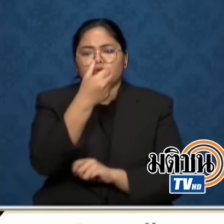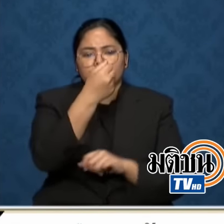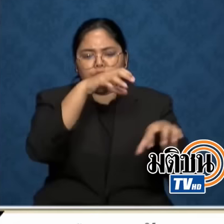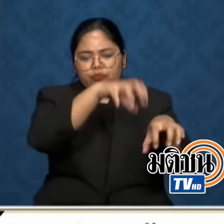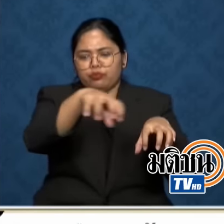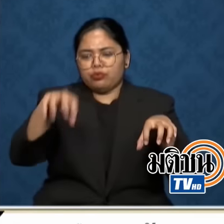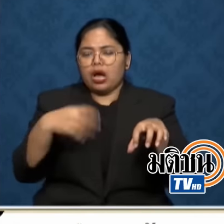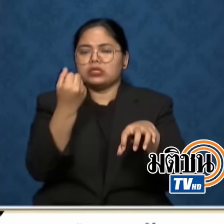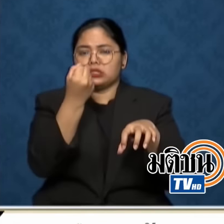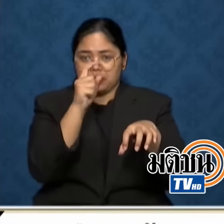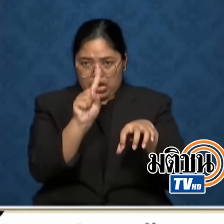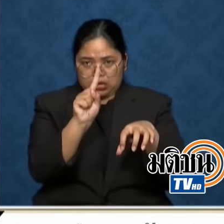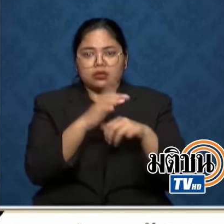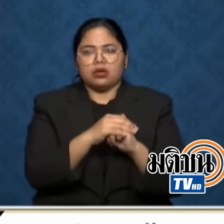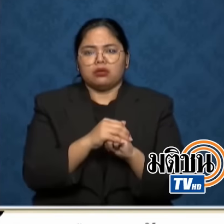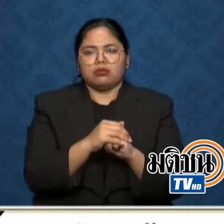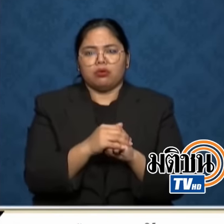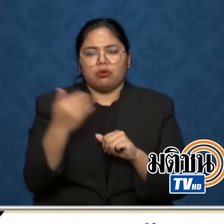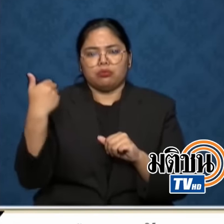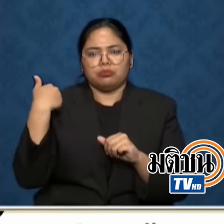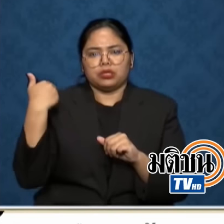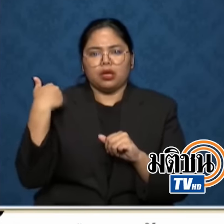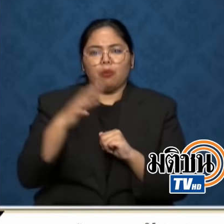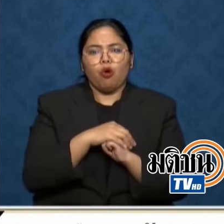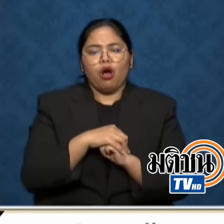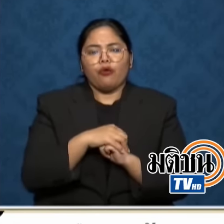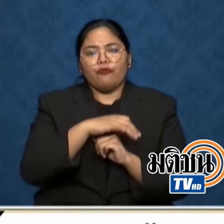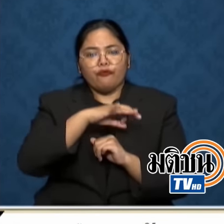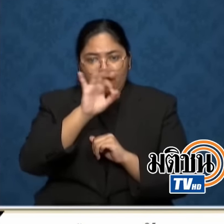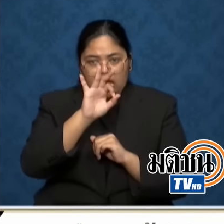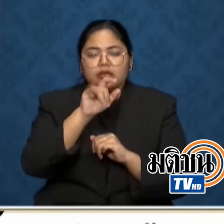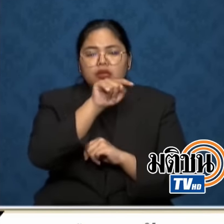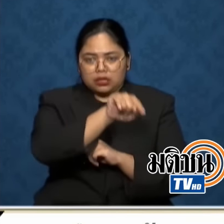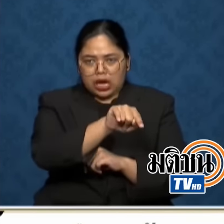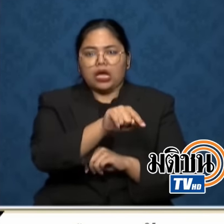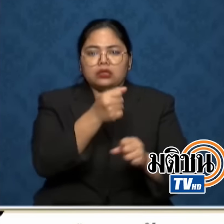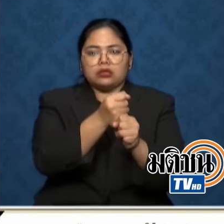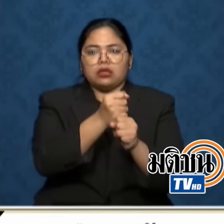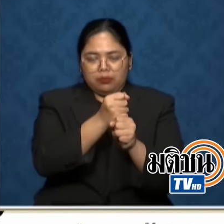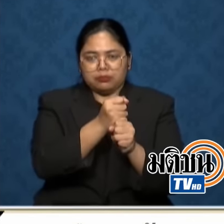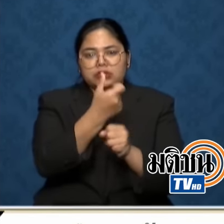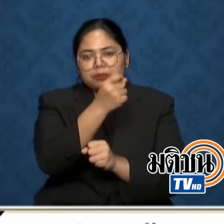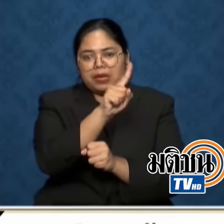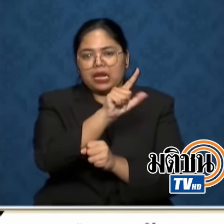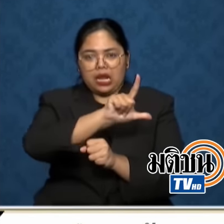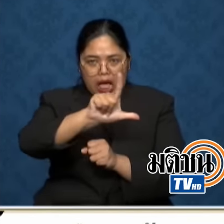าอนุกรรมการเฟสติวัลเนี่ยได้เยอะสุดเลยประมาณ 1,300 ล้านบาทนะครับ